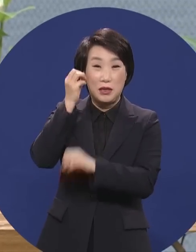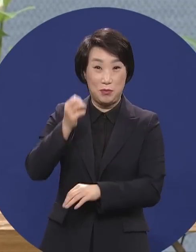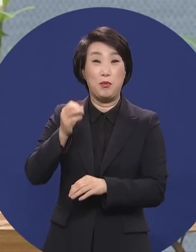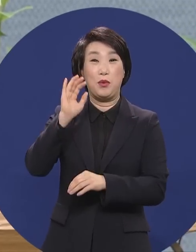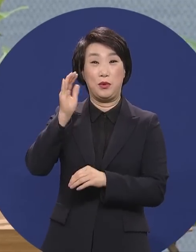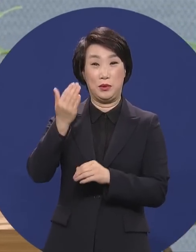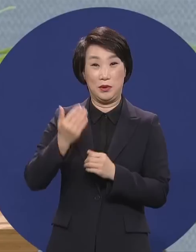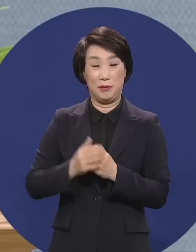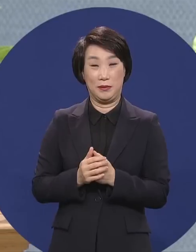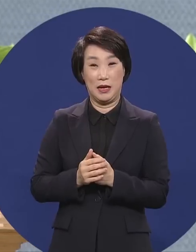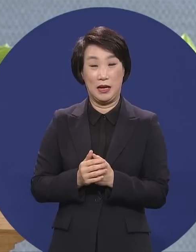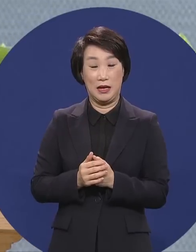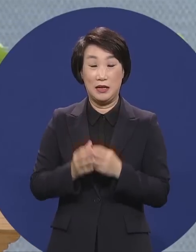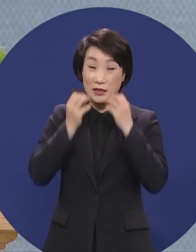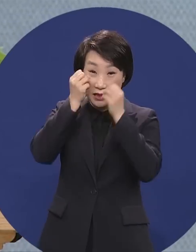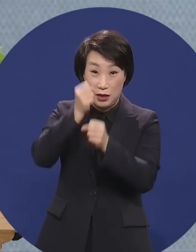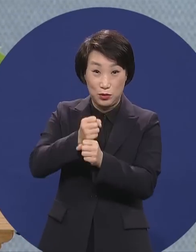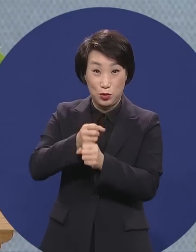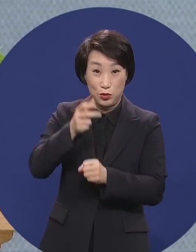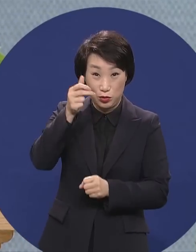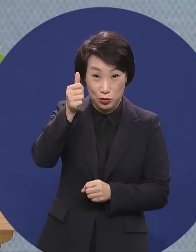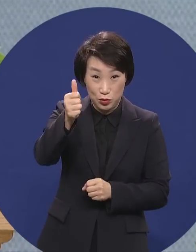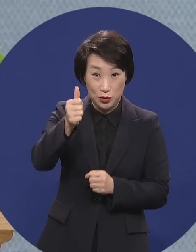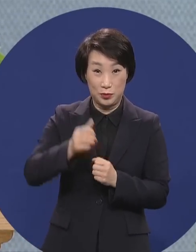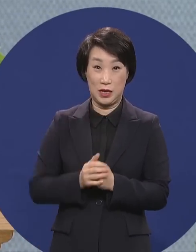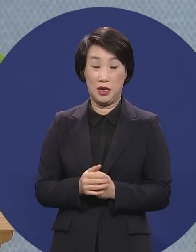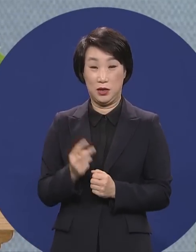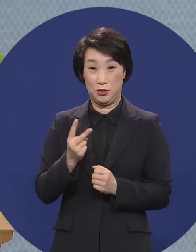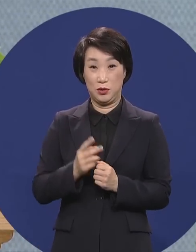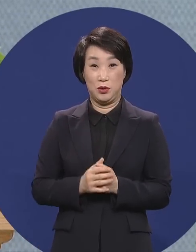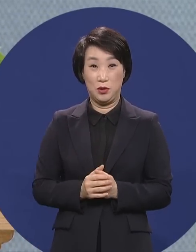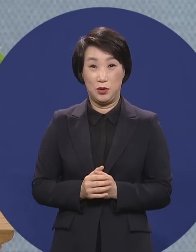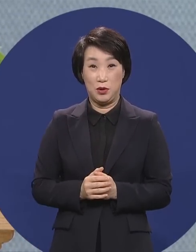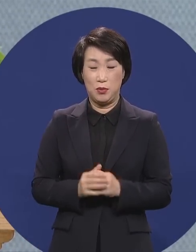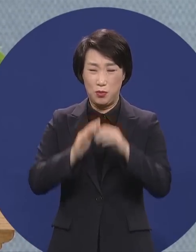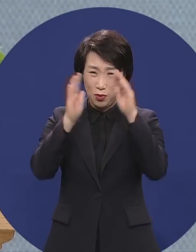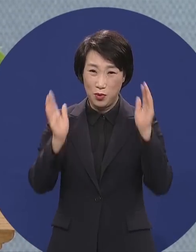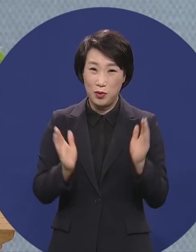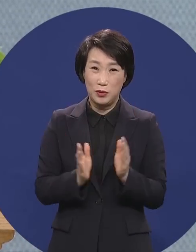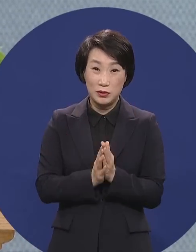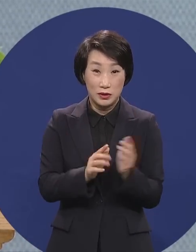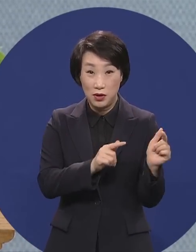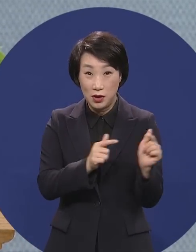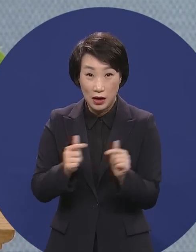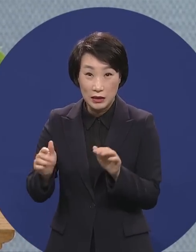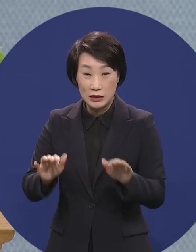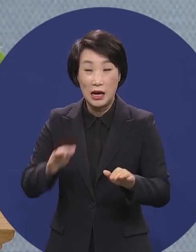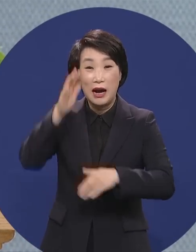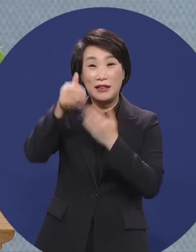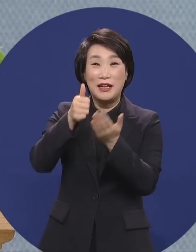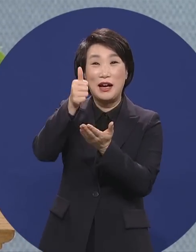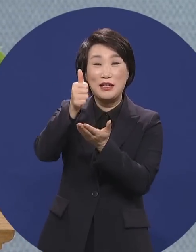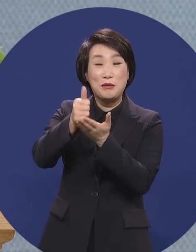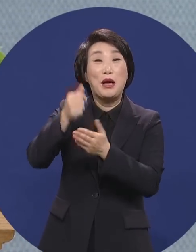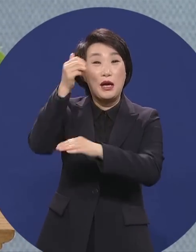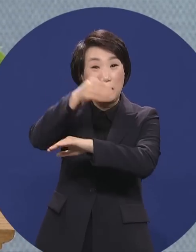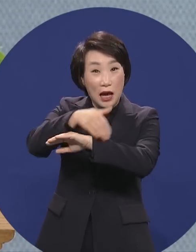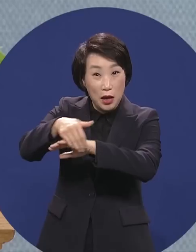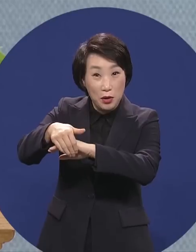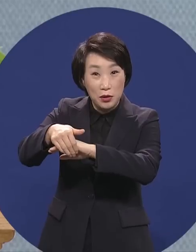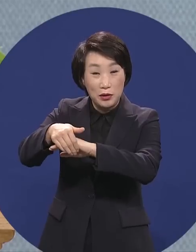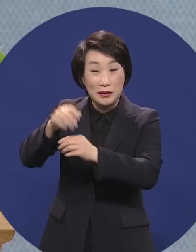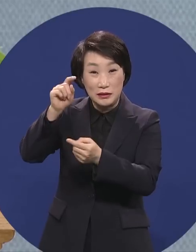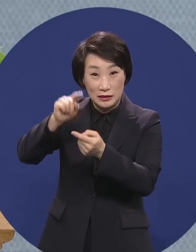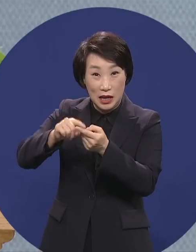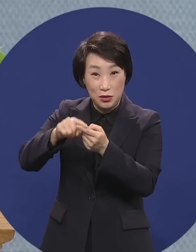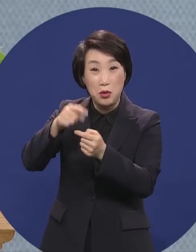근본이시오, 조물주시오. 그리고 모든 것을 하나님의 섭리와